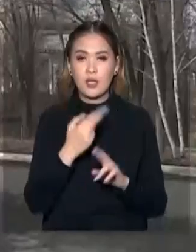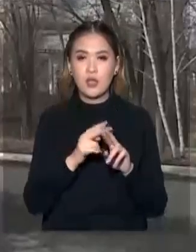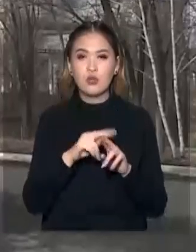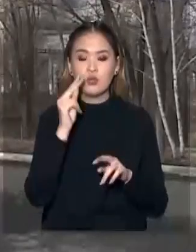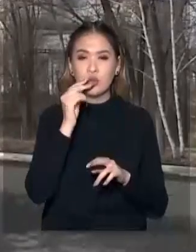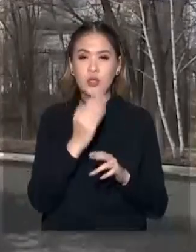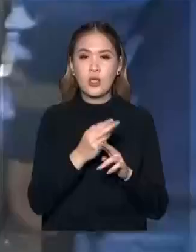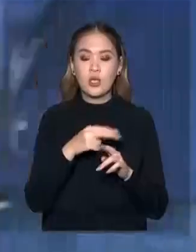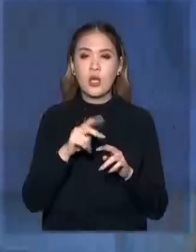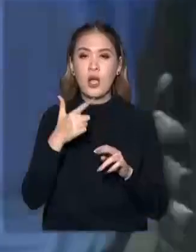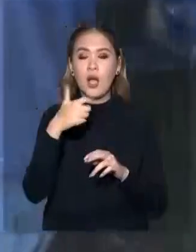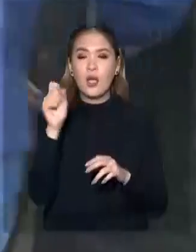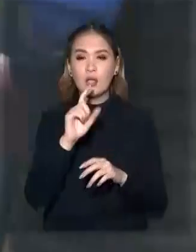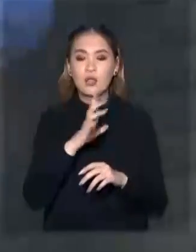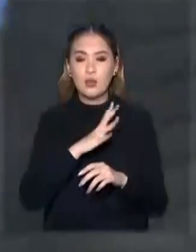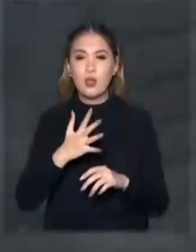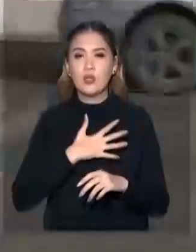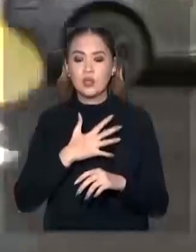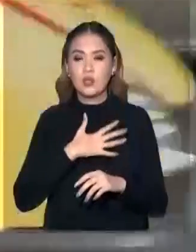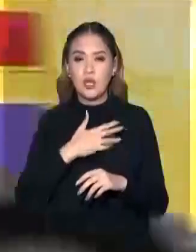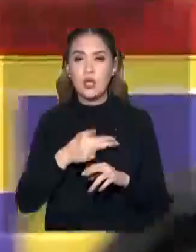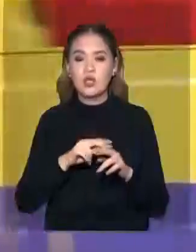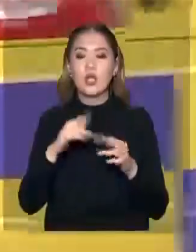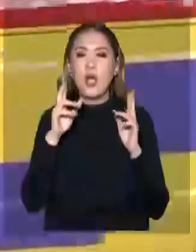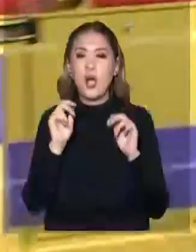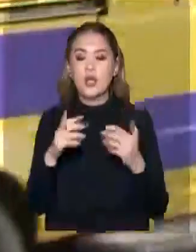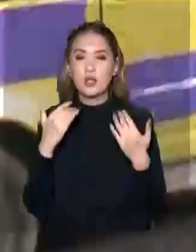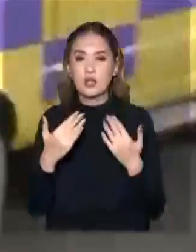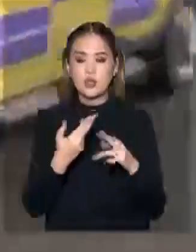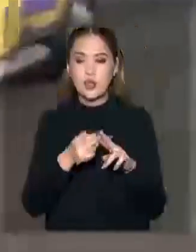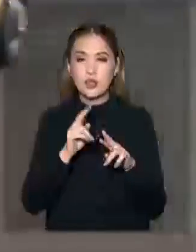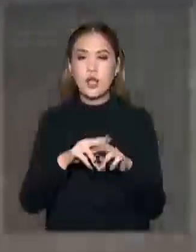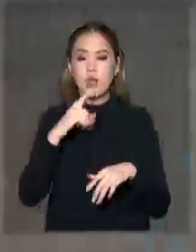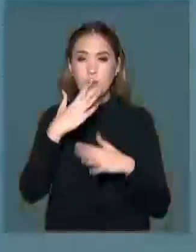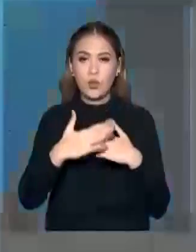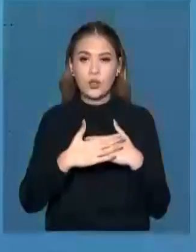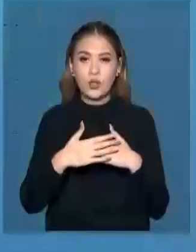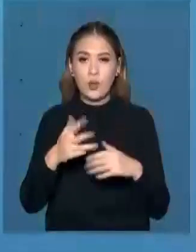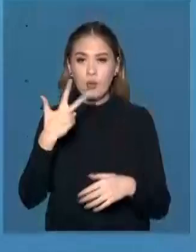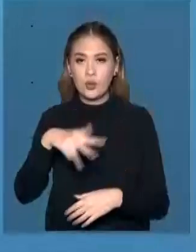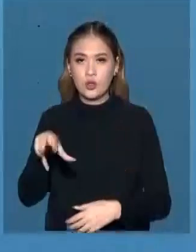бар. Газға тұншығып қалған өзге жұмысшылардың қазіргі жағдайы қалай? Алдағы жарты сағатта.